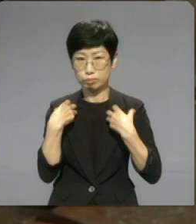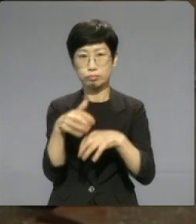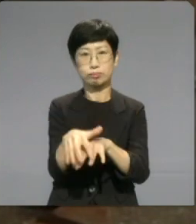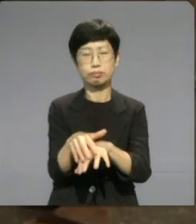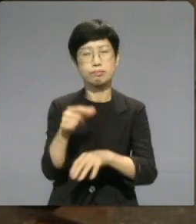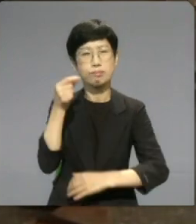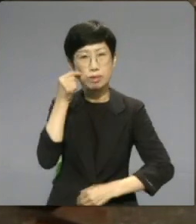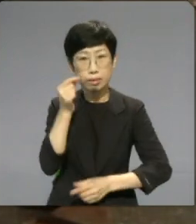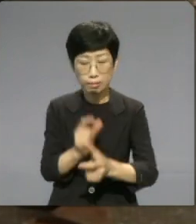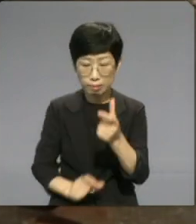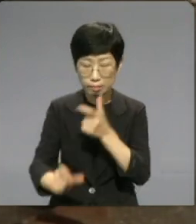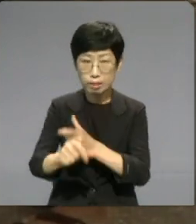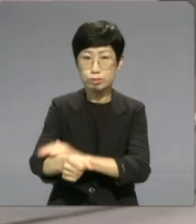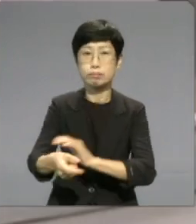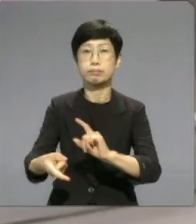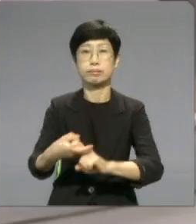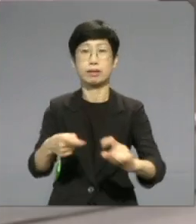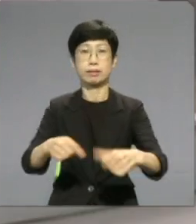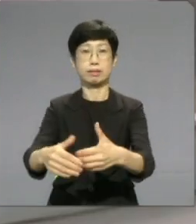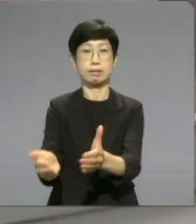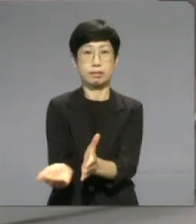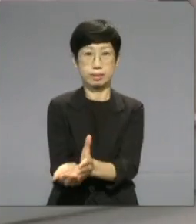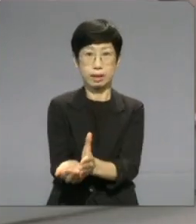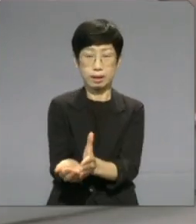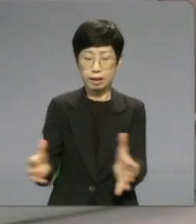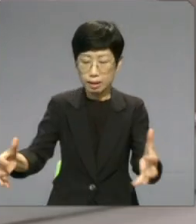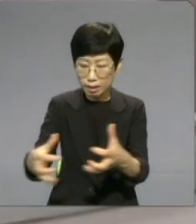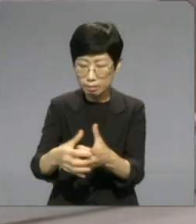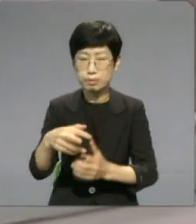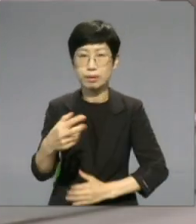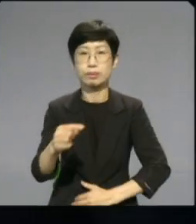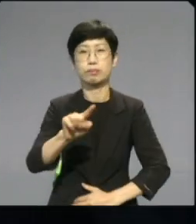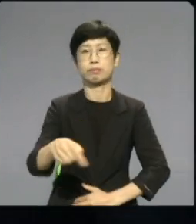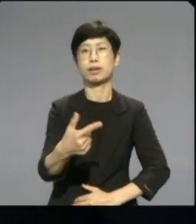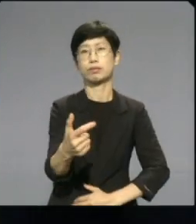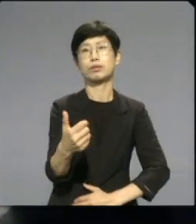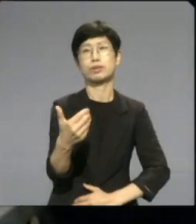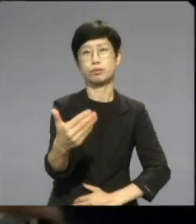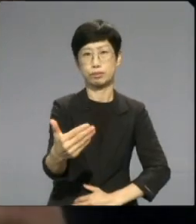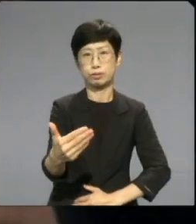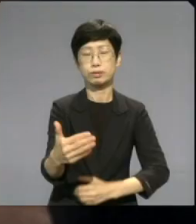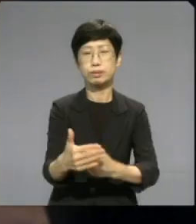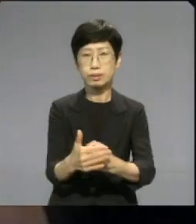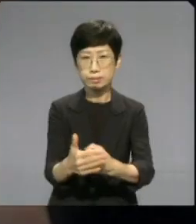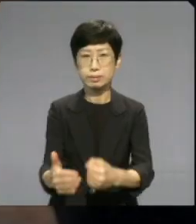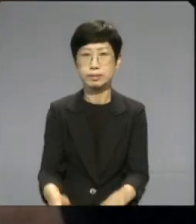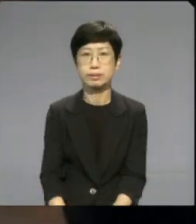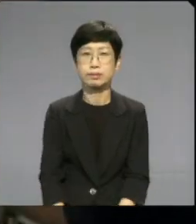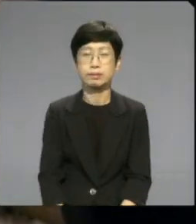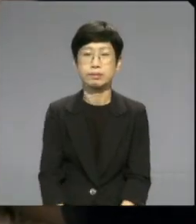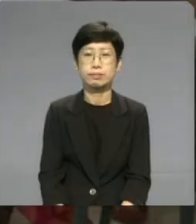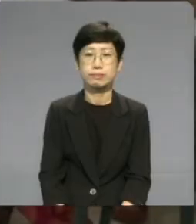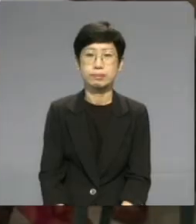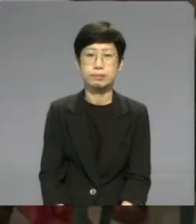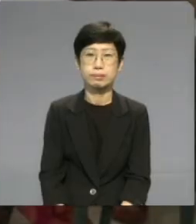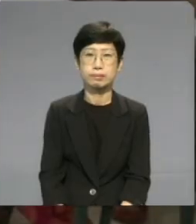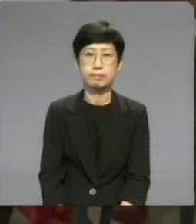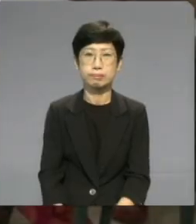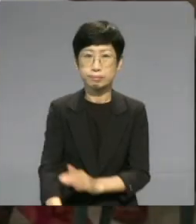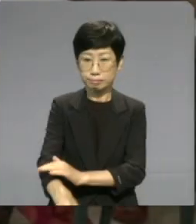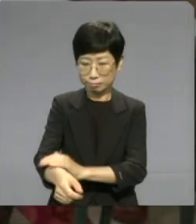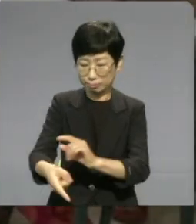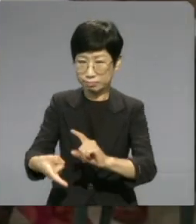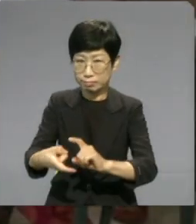물론 우파 성향 정당의 의석을 모두 합쳐도 169석에 불과하기 때문입니다. 극우